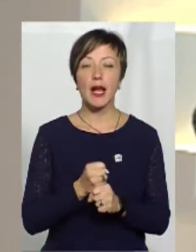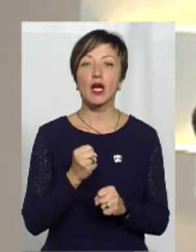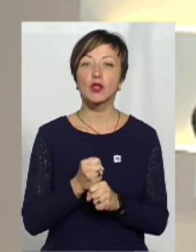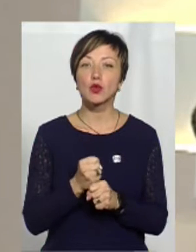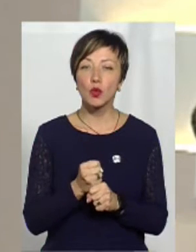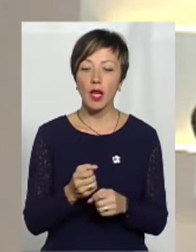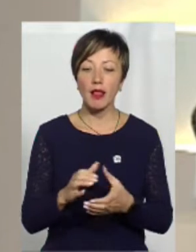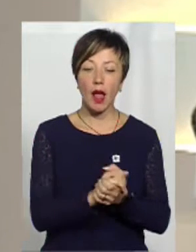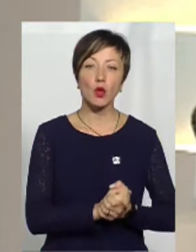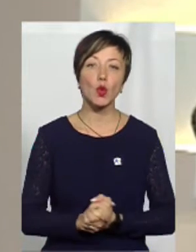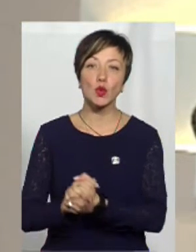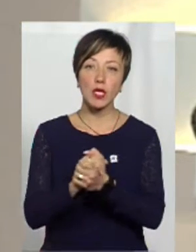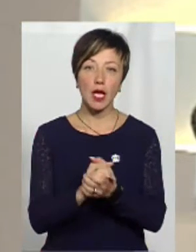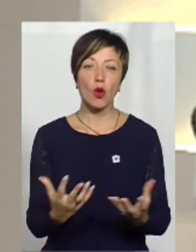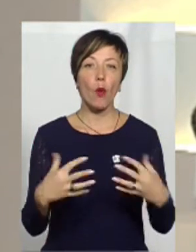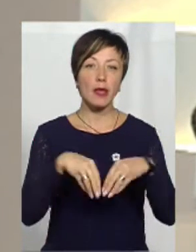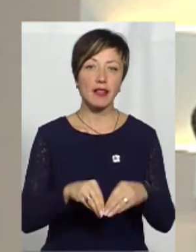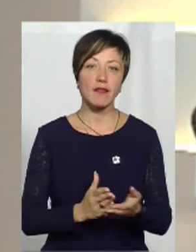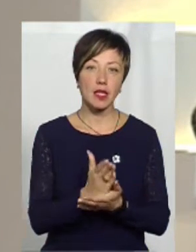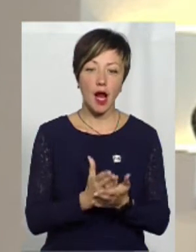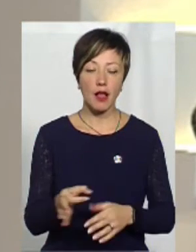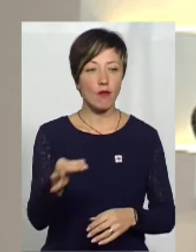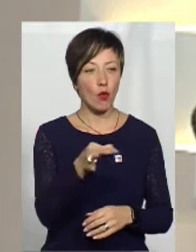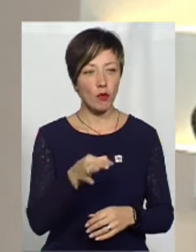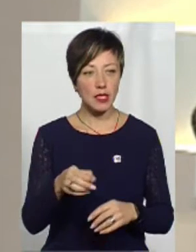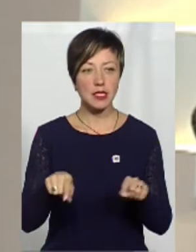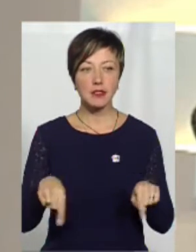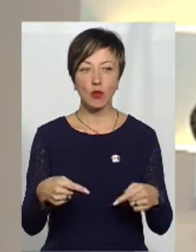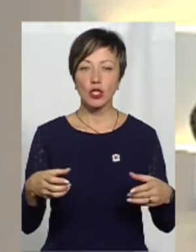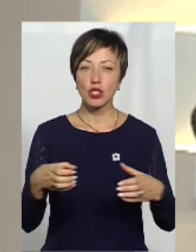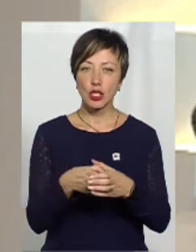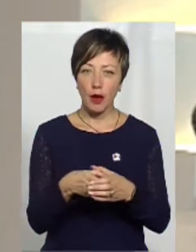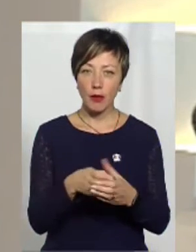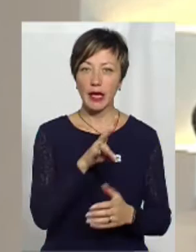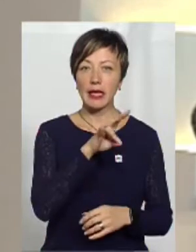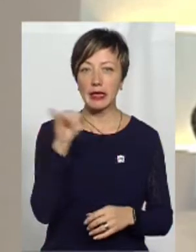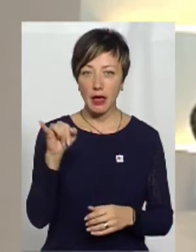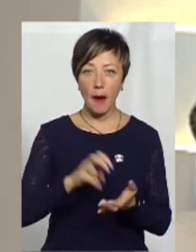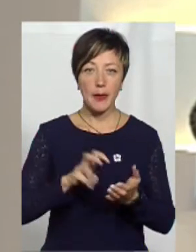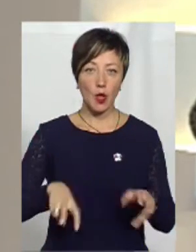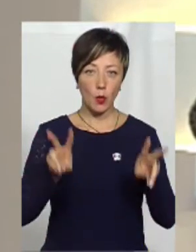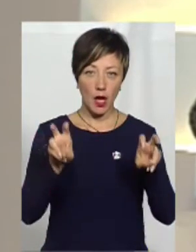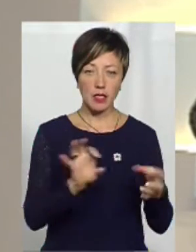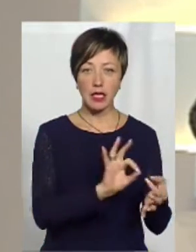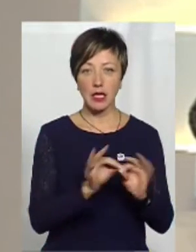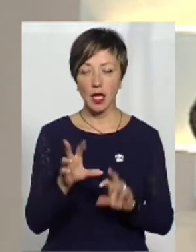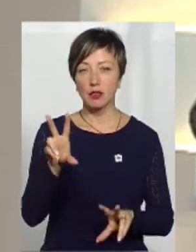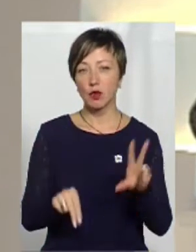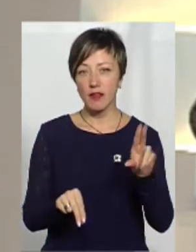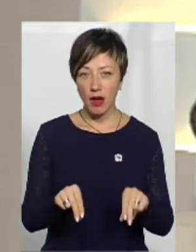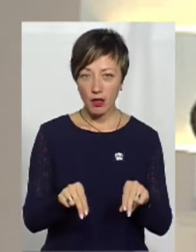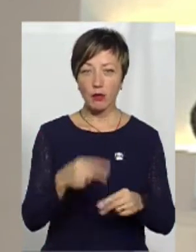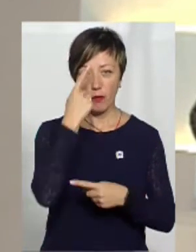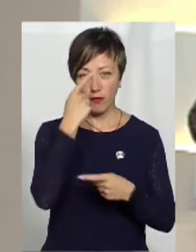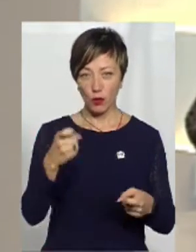працюють вони над консолідацією і об'єднанням ветеранів області і створенням штабу «Дні капітуляції». Деталі, сподіваюся,